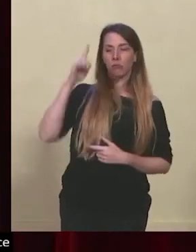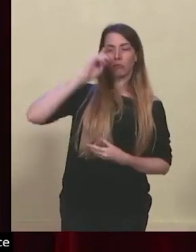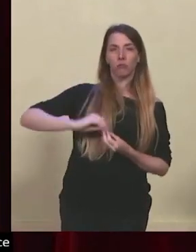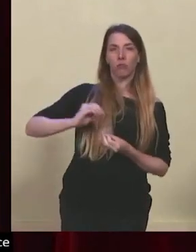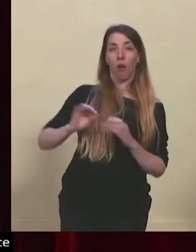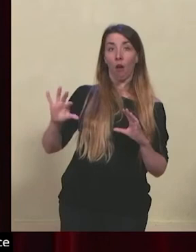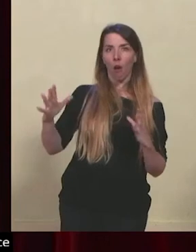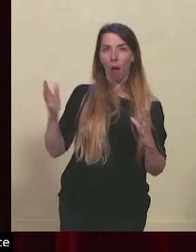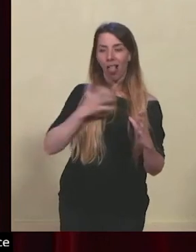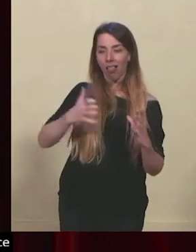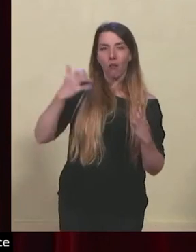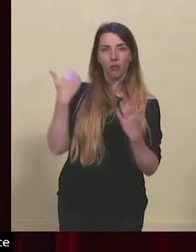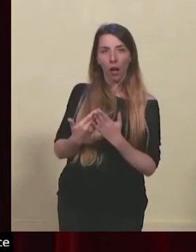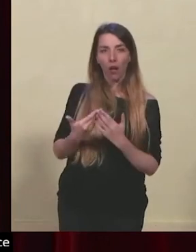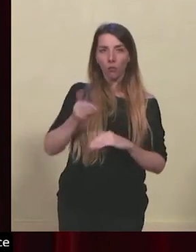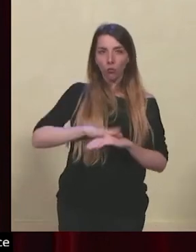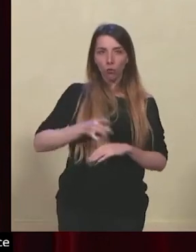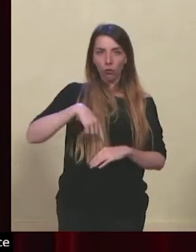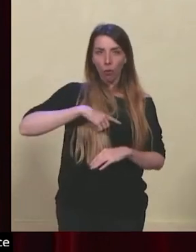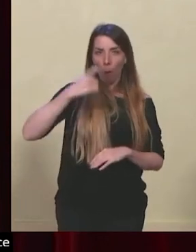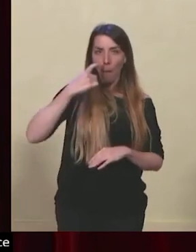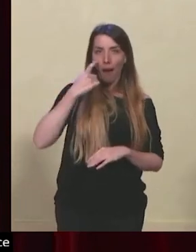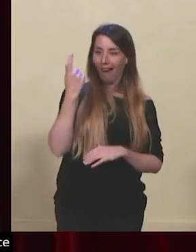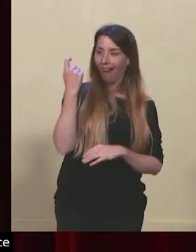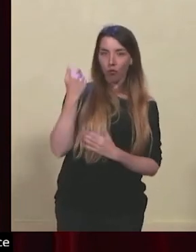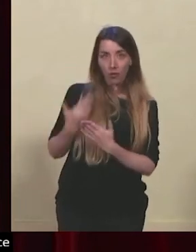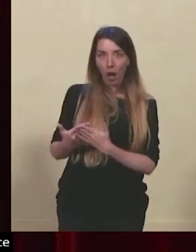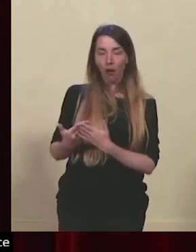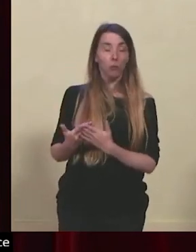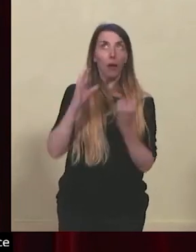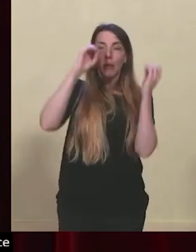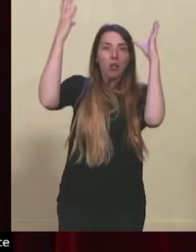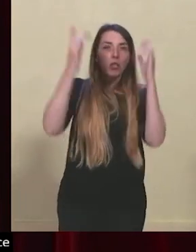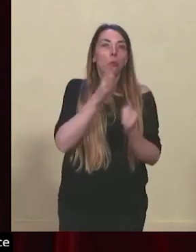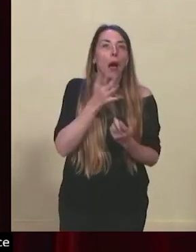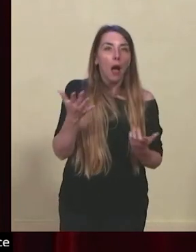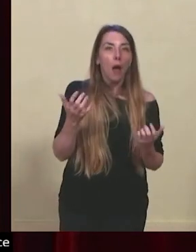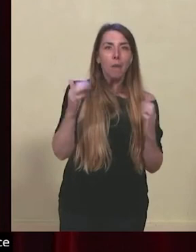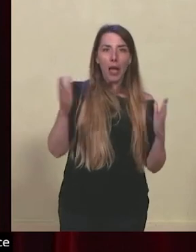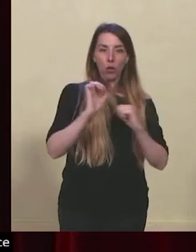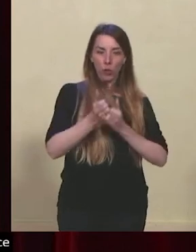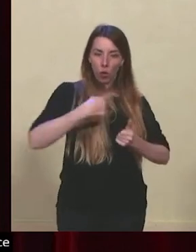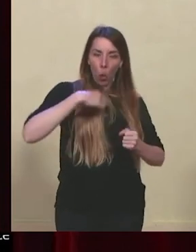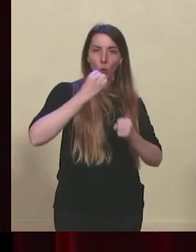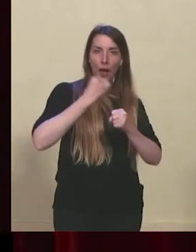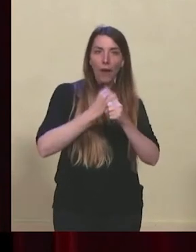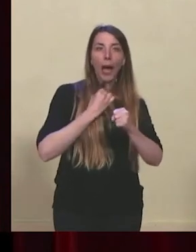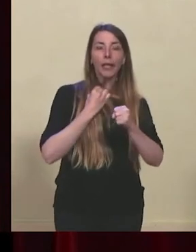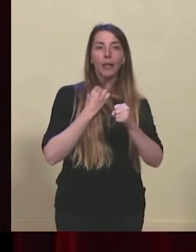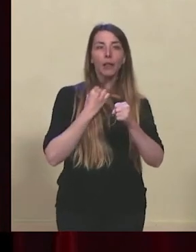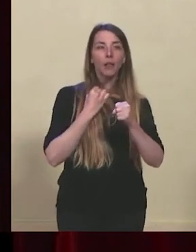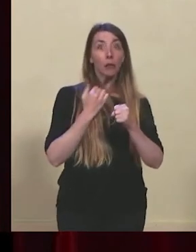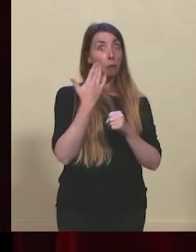d'euros alors qu'en fait, nous, on s'aperçoit que pour avoir autant d'argent, enfin, de toute façon, on n'arrive pas à l'imaginer, mais avec le boulot qu'on fait, ou quand on a la chance